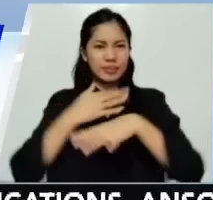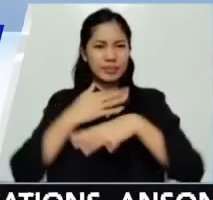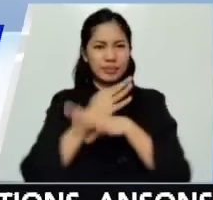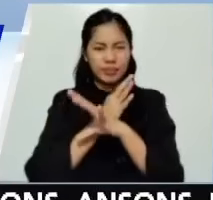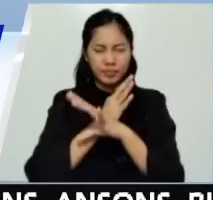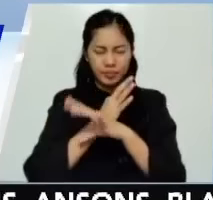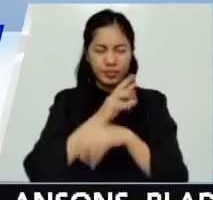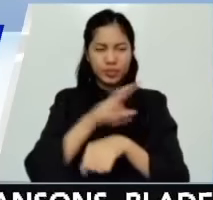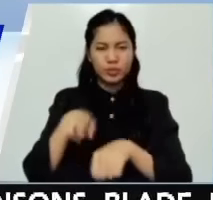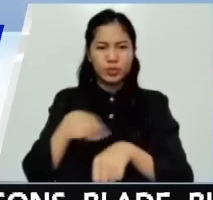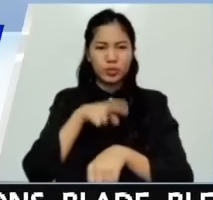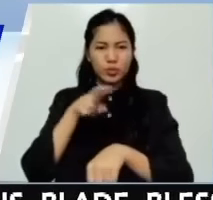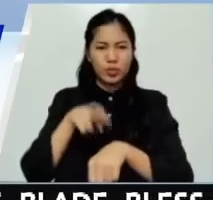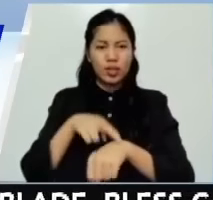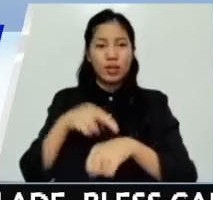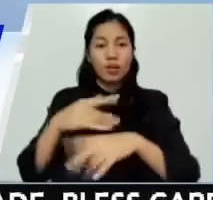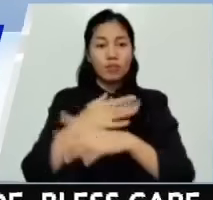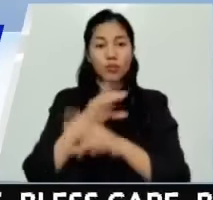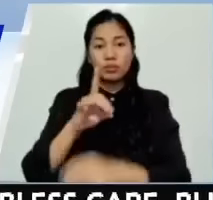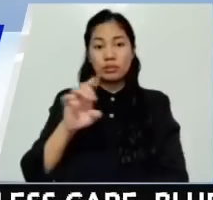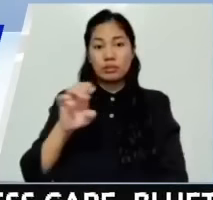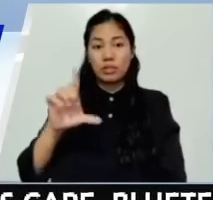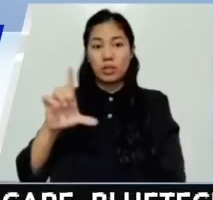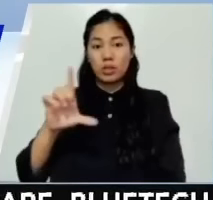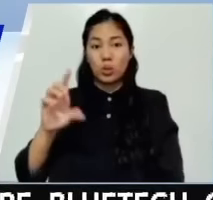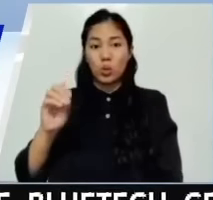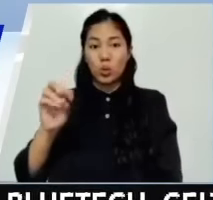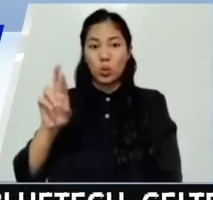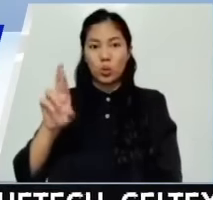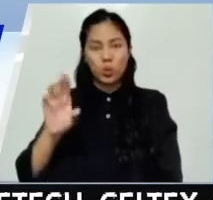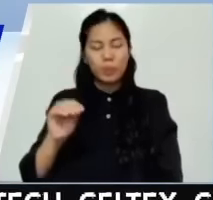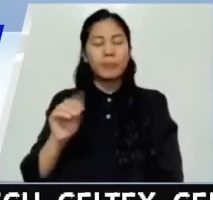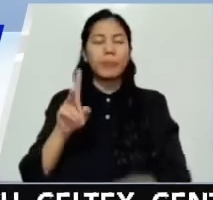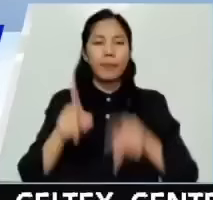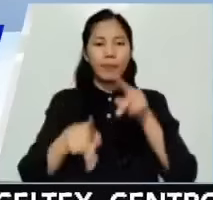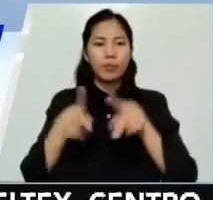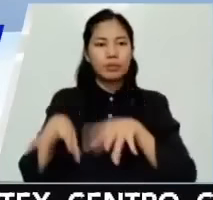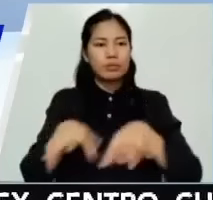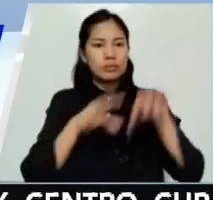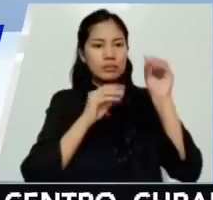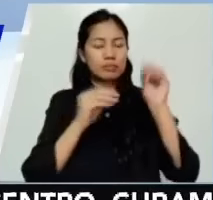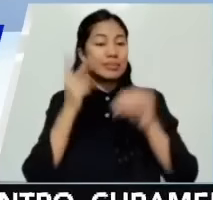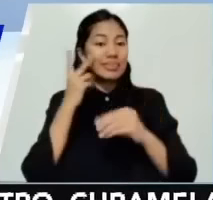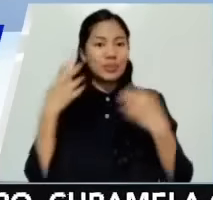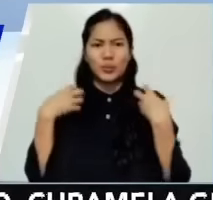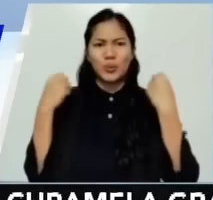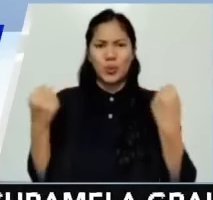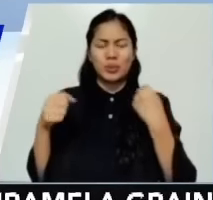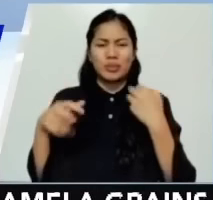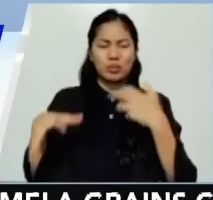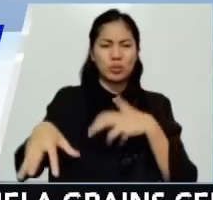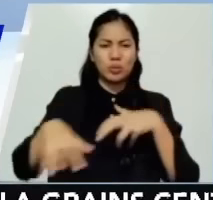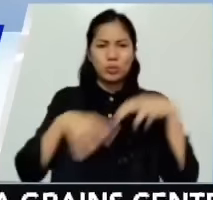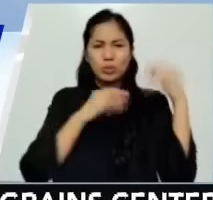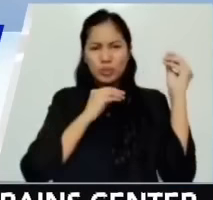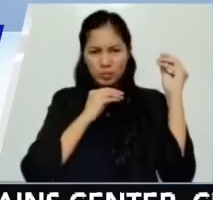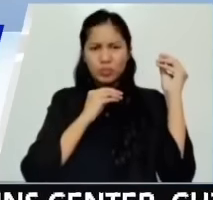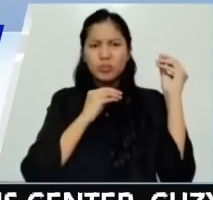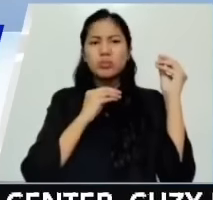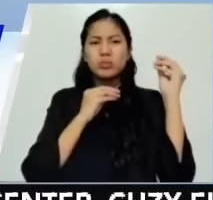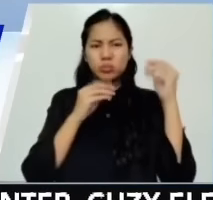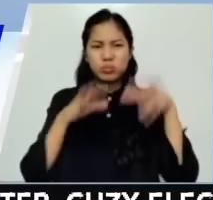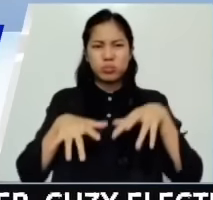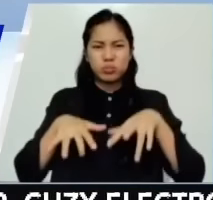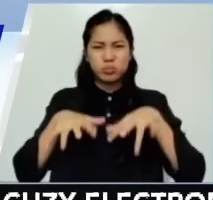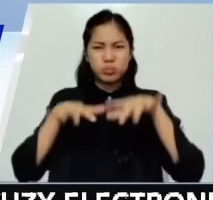residente. Kahit malakas ang agos ng tubig, tulong-tulong sila nagtungo sa mas mataas na bahagi ng lugar. Sa ilang kalsada sa Davao City,